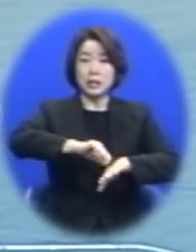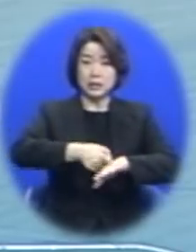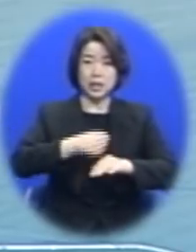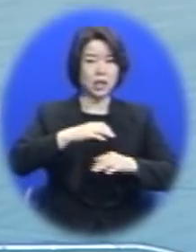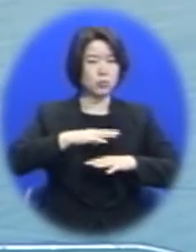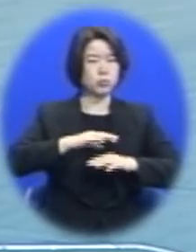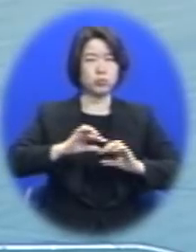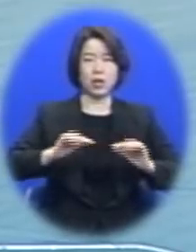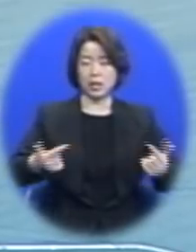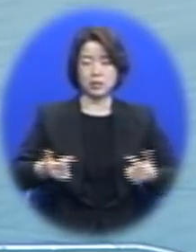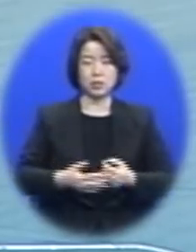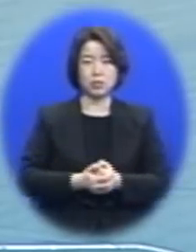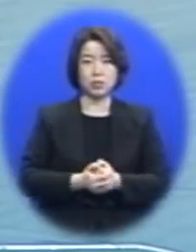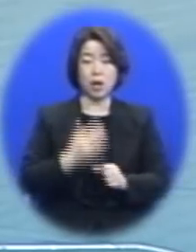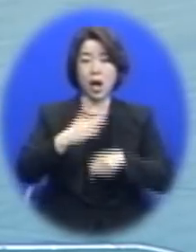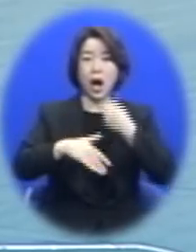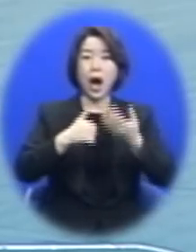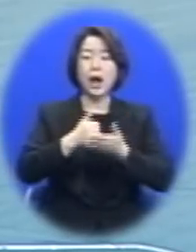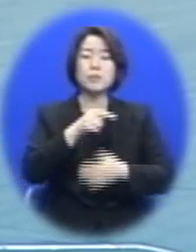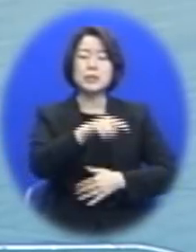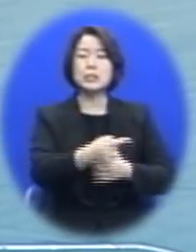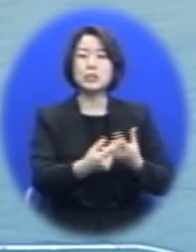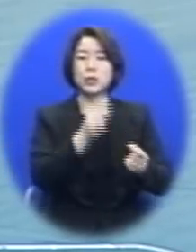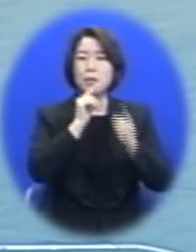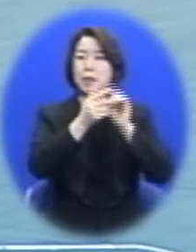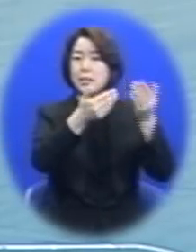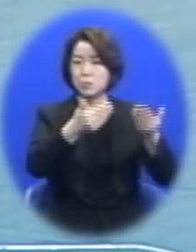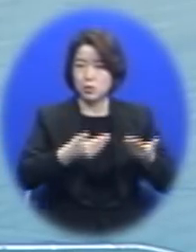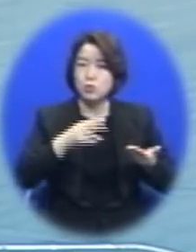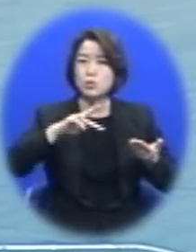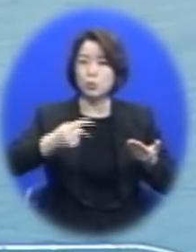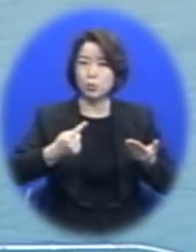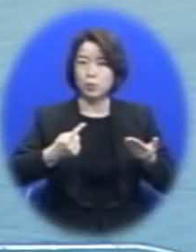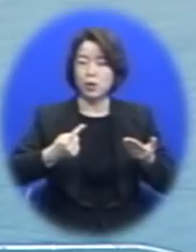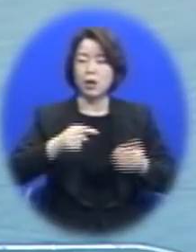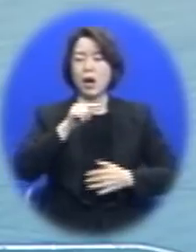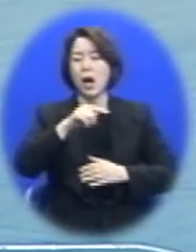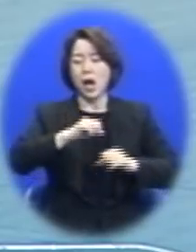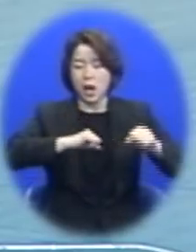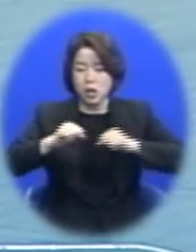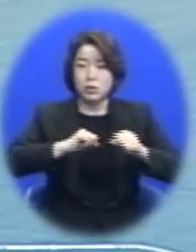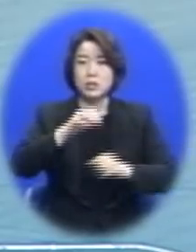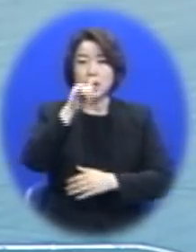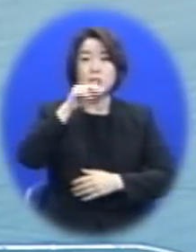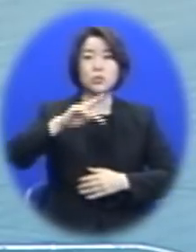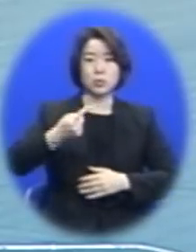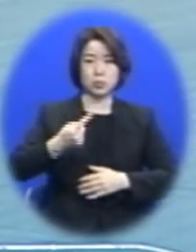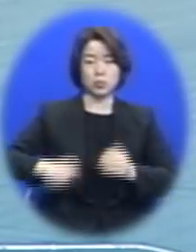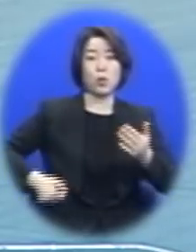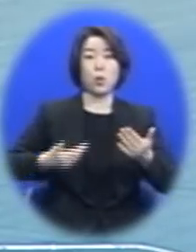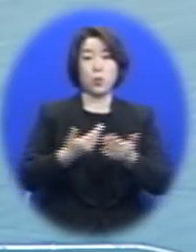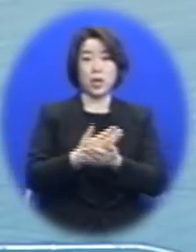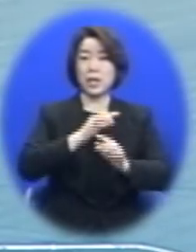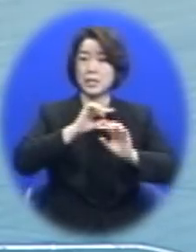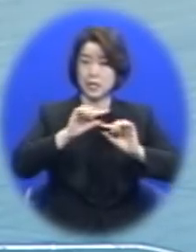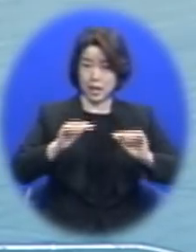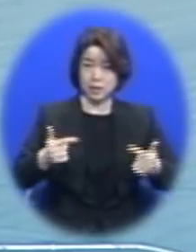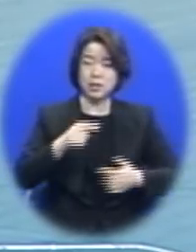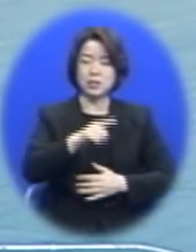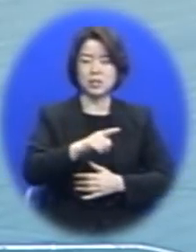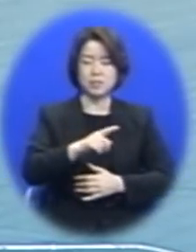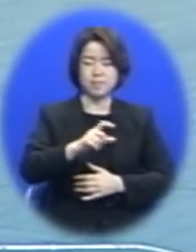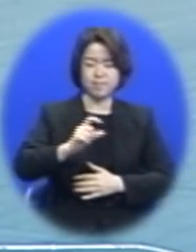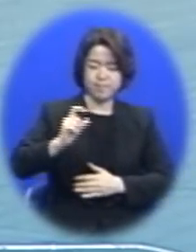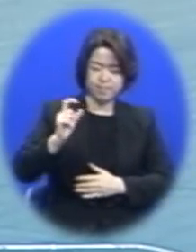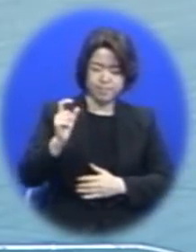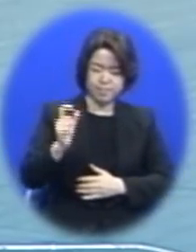아닙니다 하나님이 그렇게 말씀하셔도 하나님이 그렇게 역사 하셔도 회개하지 않는 이 굳어진